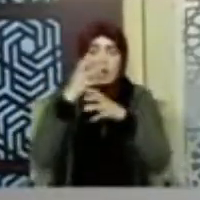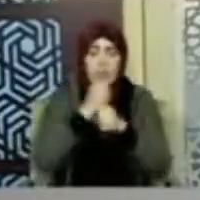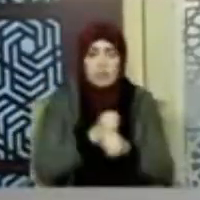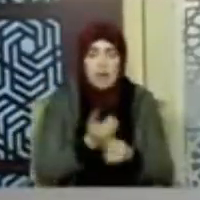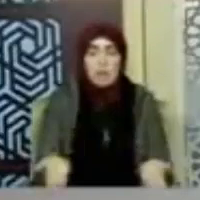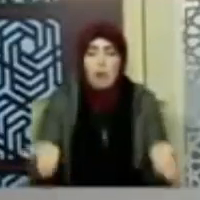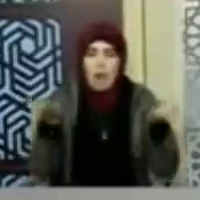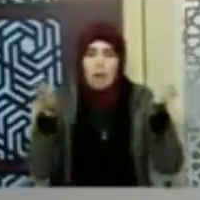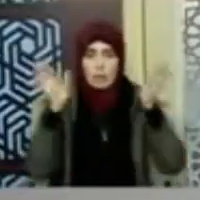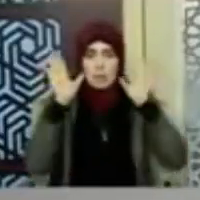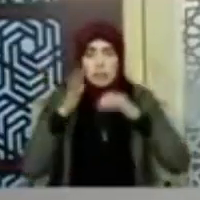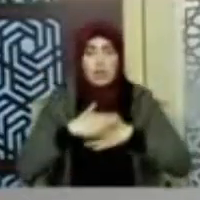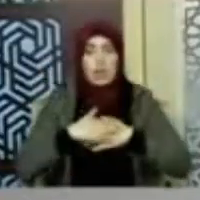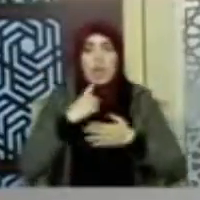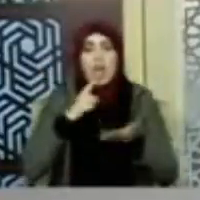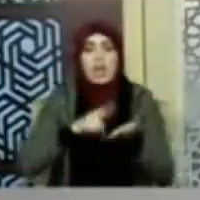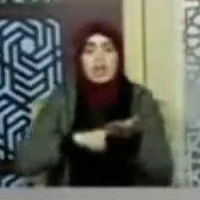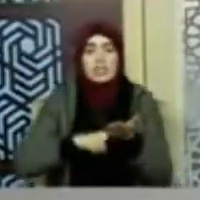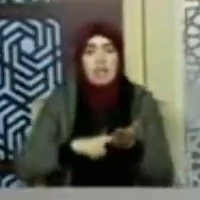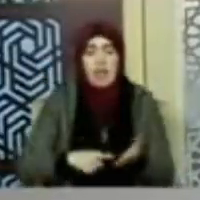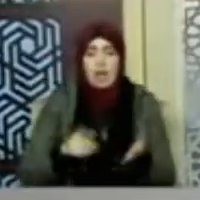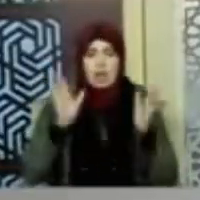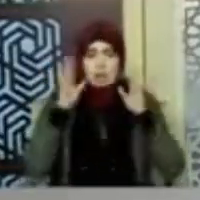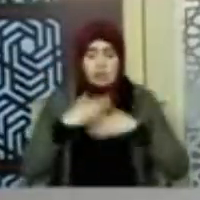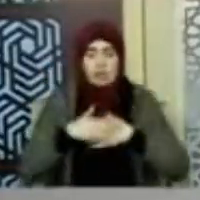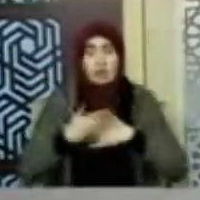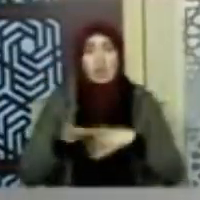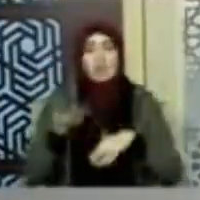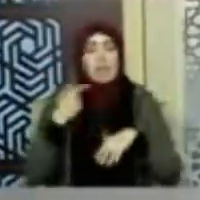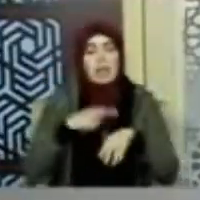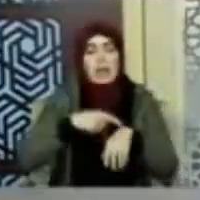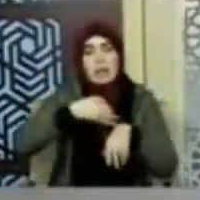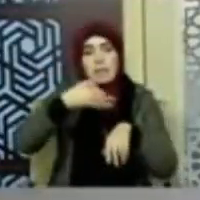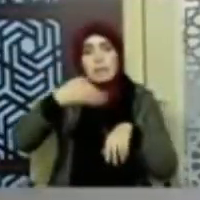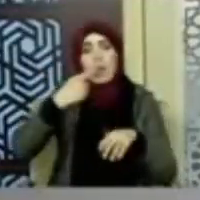الله أقم الصلاة، إن الصلاة كانت على المؤمنين كتابا موقوتا.